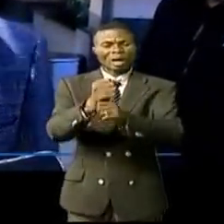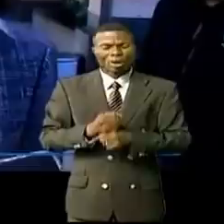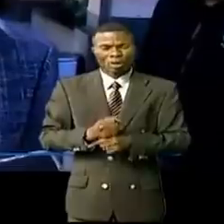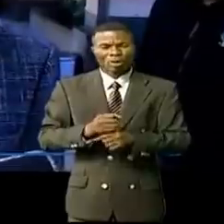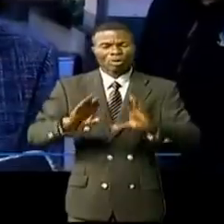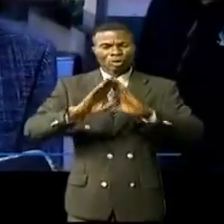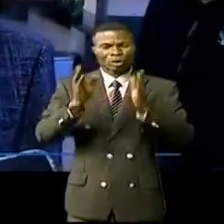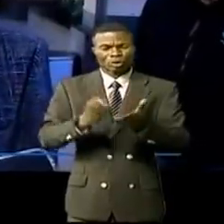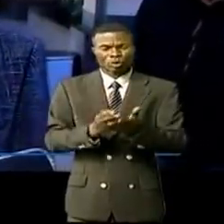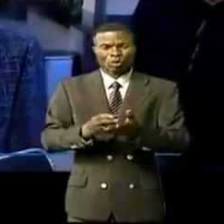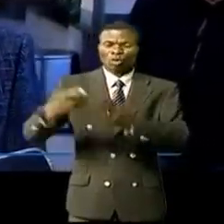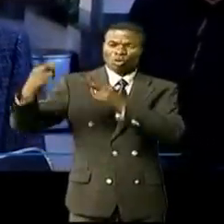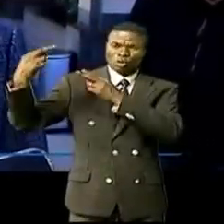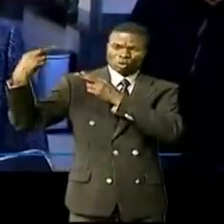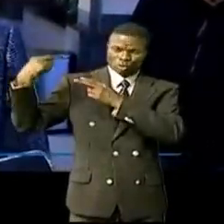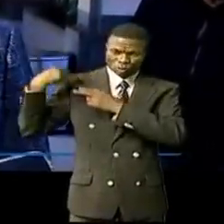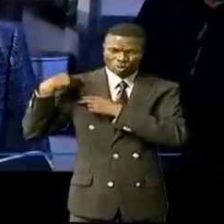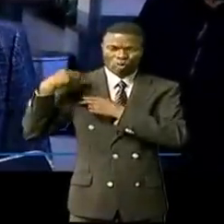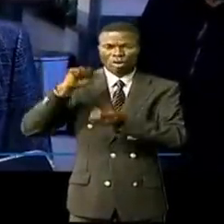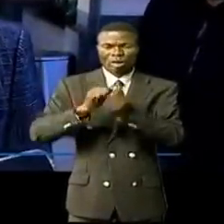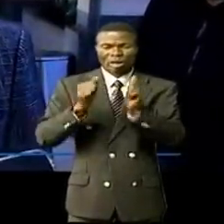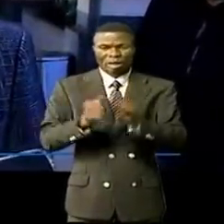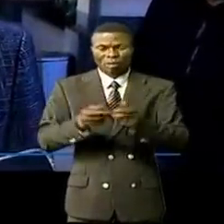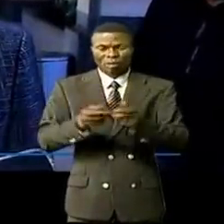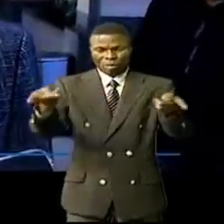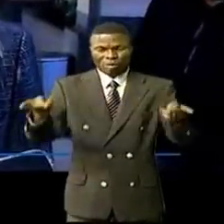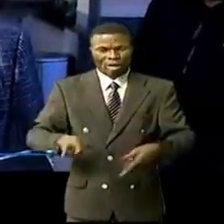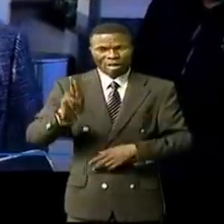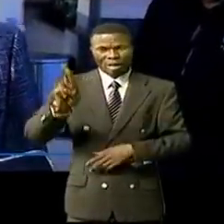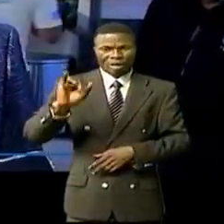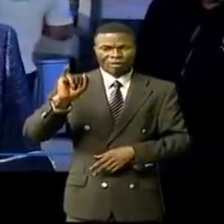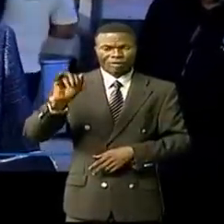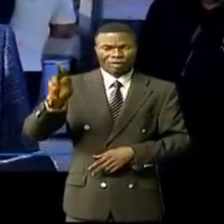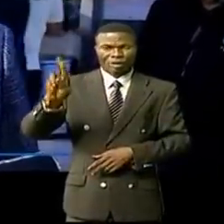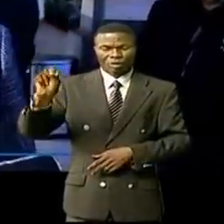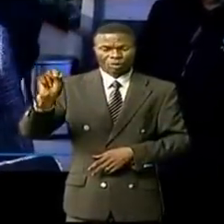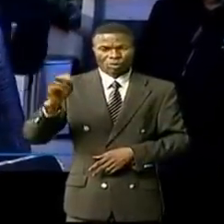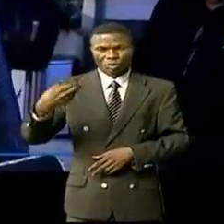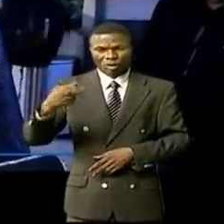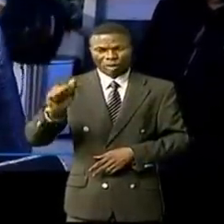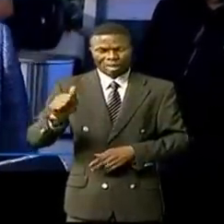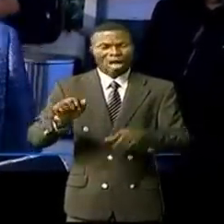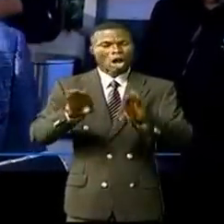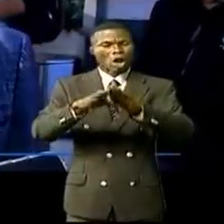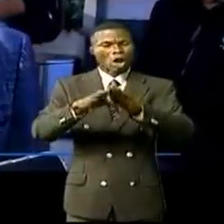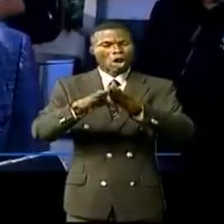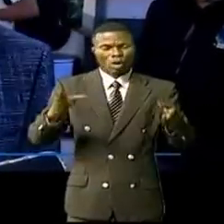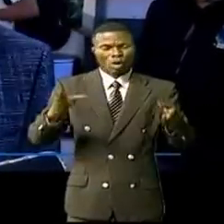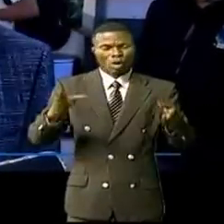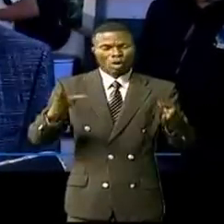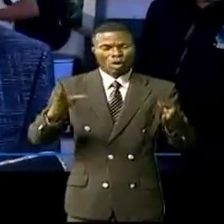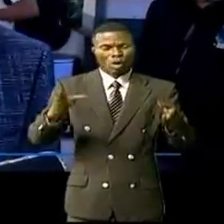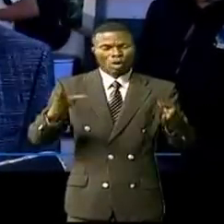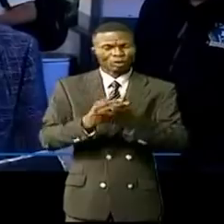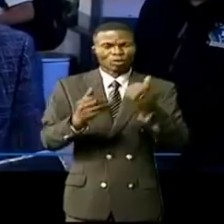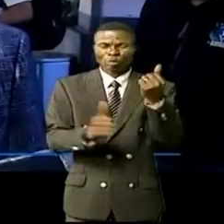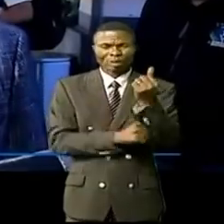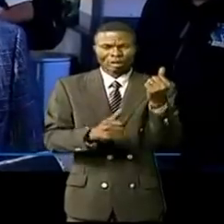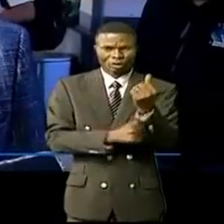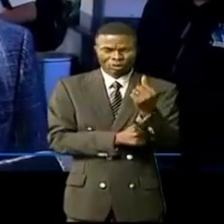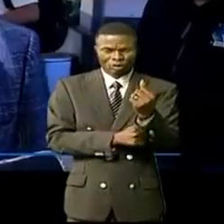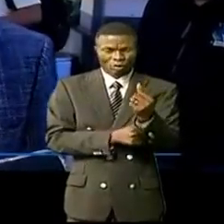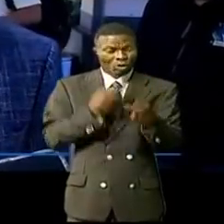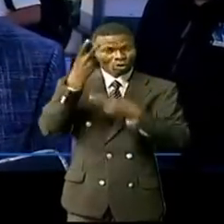des attributions sur le parc de Virunga. Ça veut dire que le parc de Virunga est ouvert pour tout opérateur congolais pour